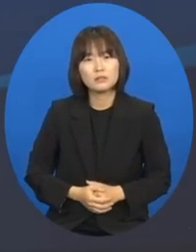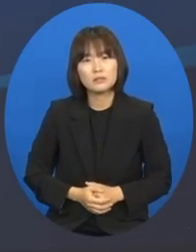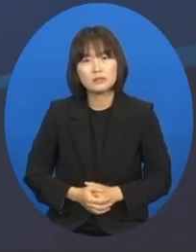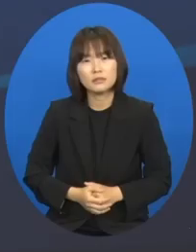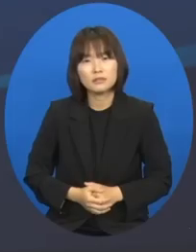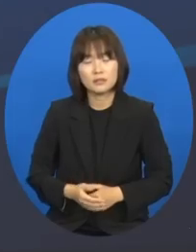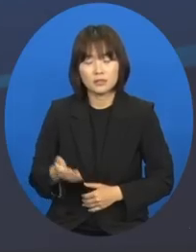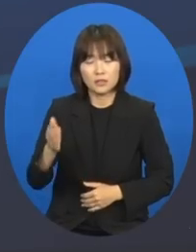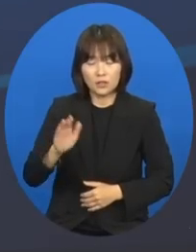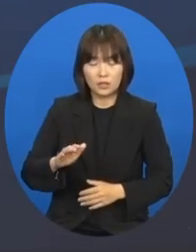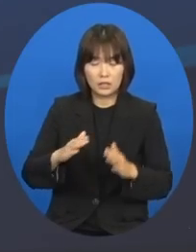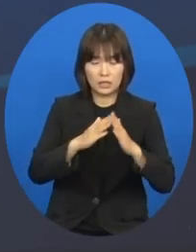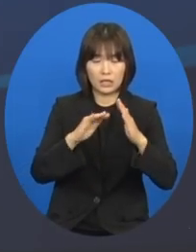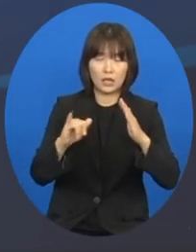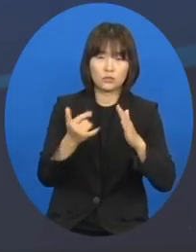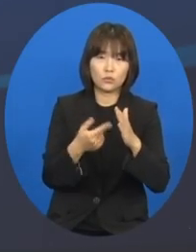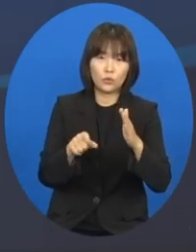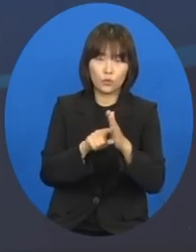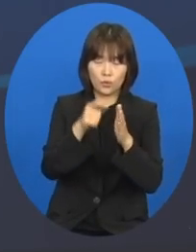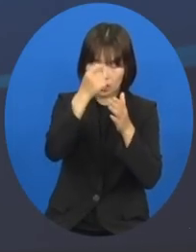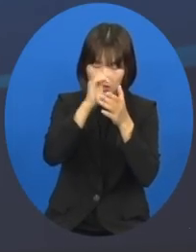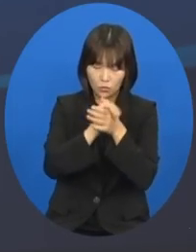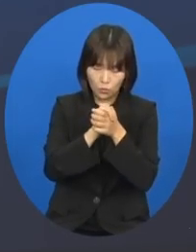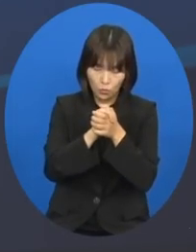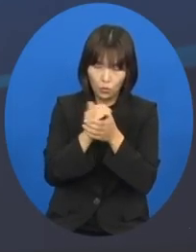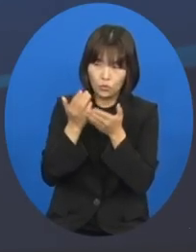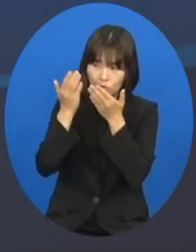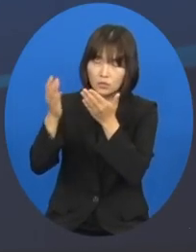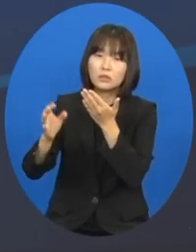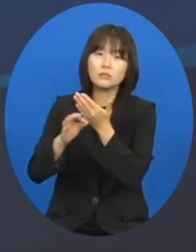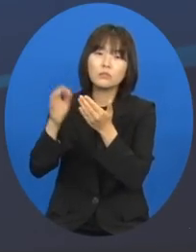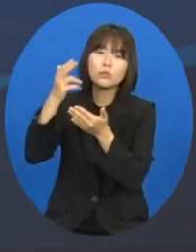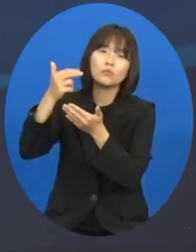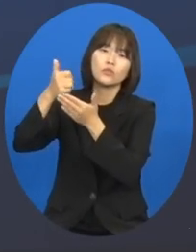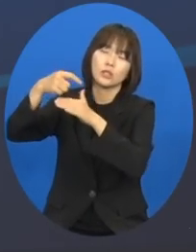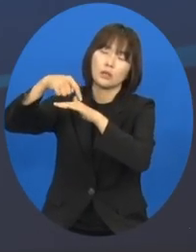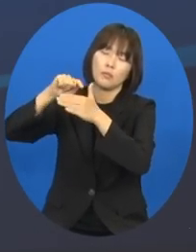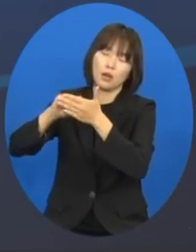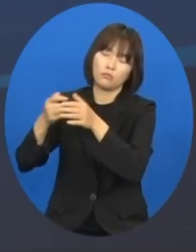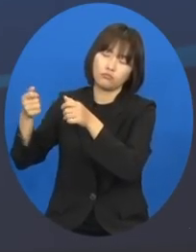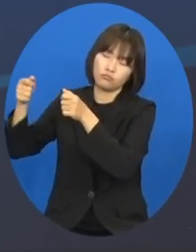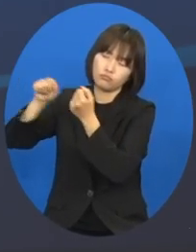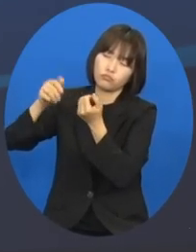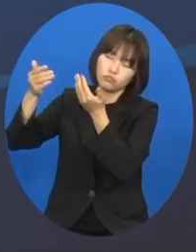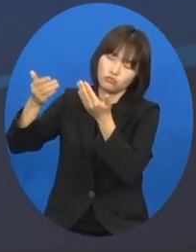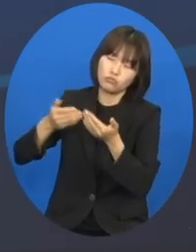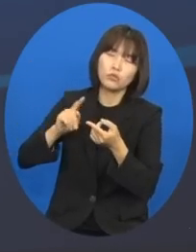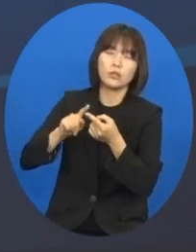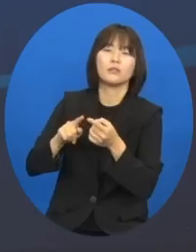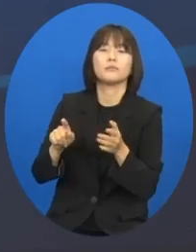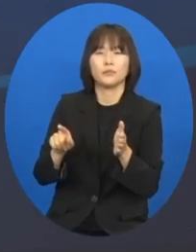그러나 우리가 가족을 위해서 중부하며 기도하면 주님의 마음을 부어 주시는 줄로 믿습니다